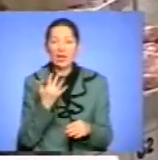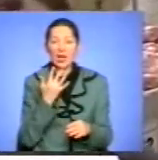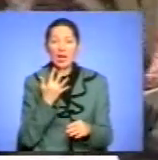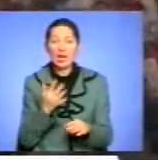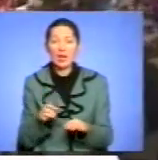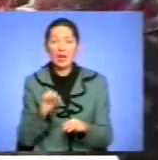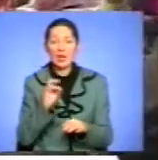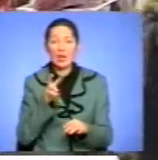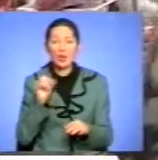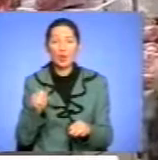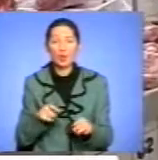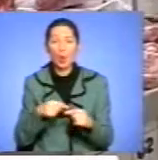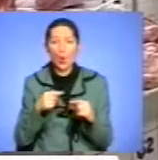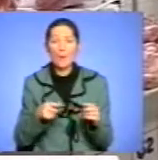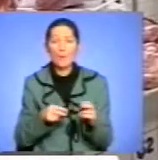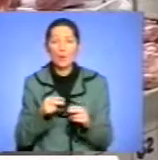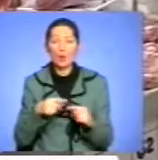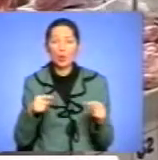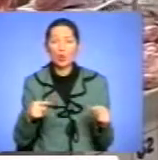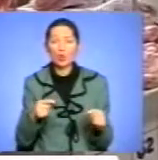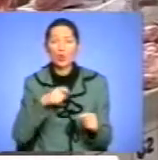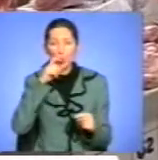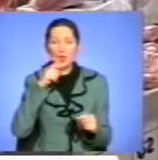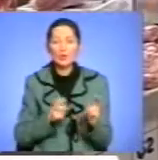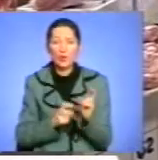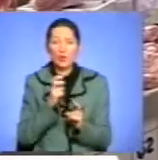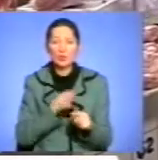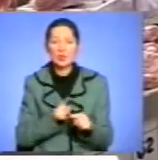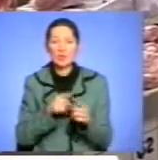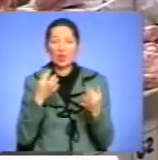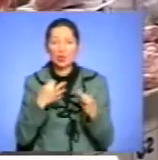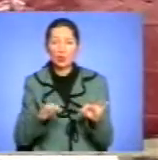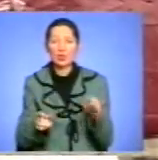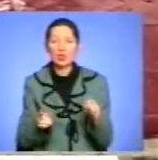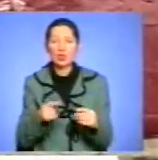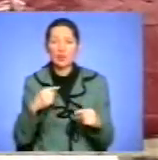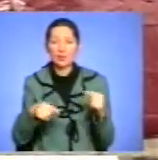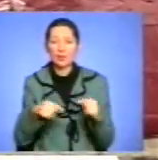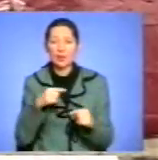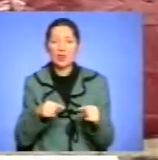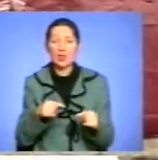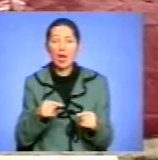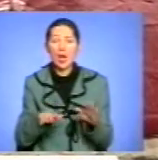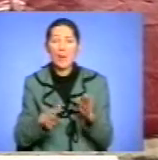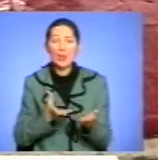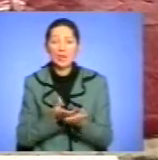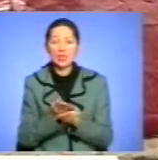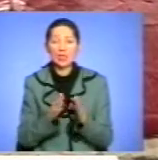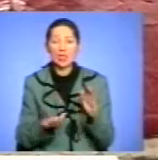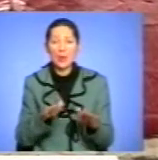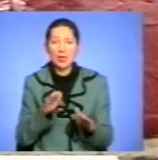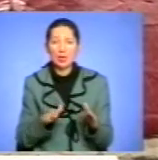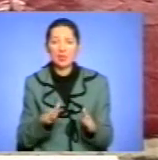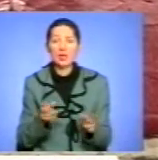Це дозволить стабілізувати платіжний баланс, вважає Микола Азаров, і як приклад наводить м'ясний ринок України. Каже, потрібно працювати